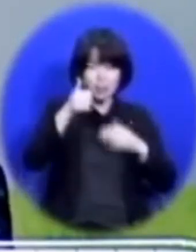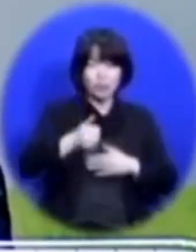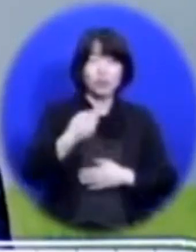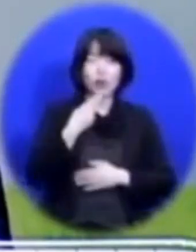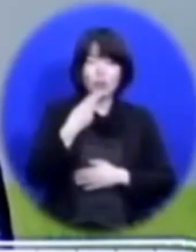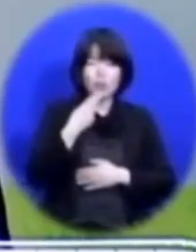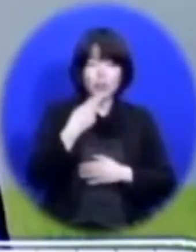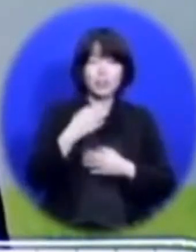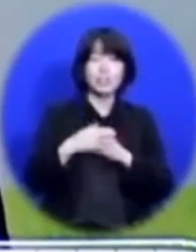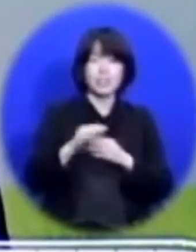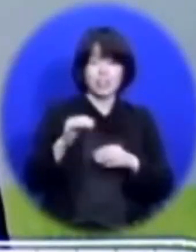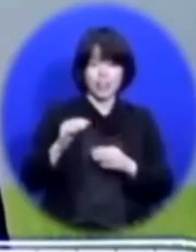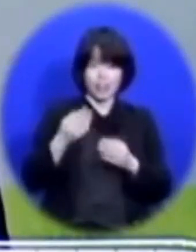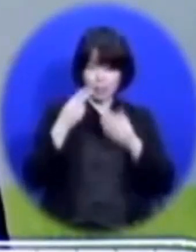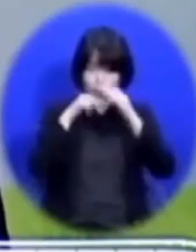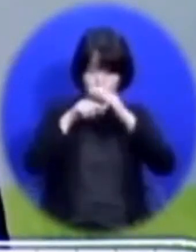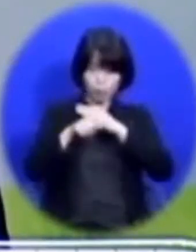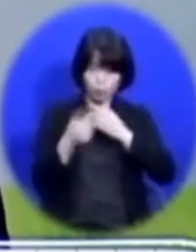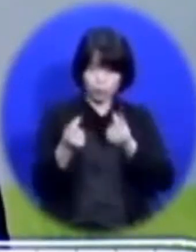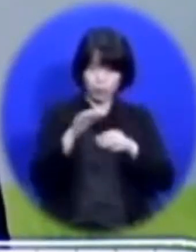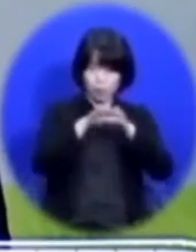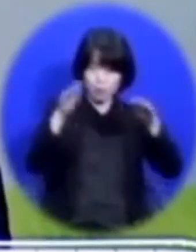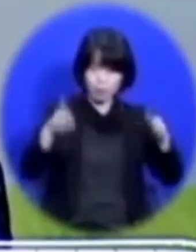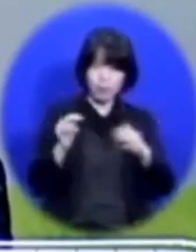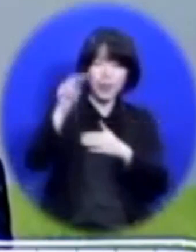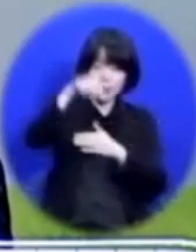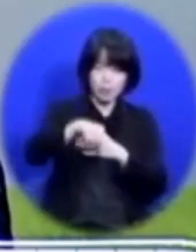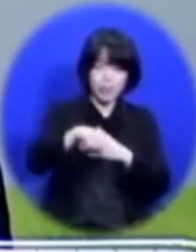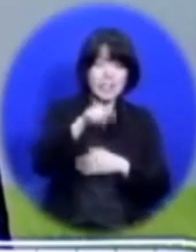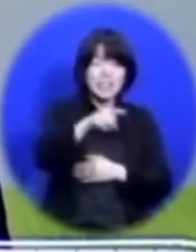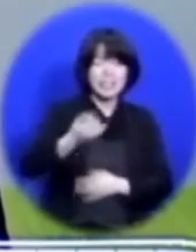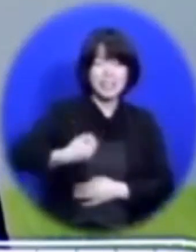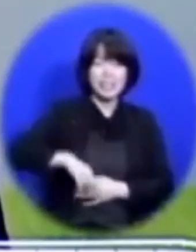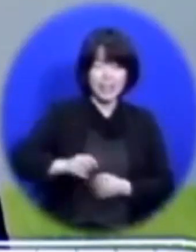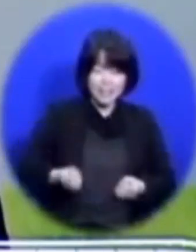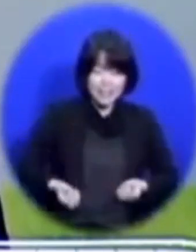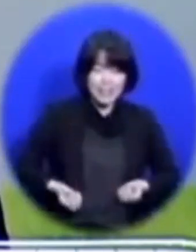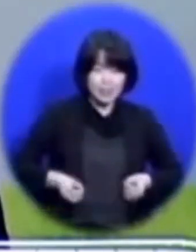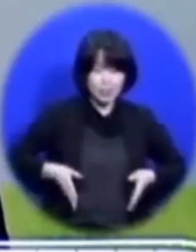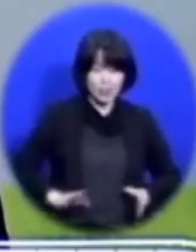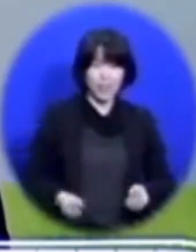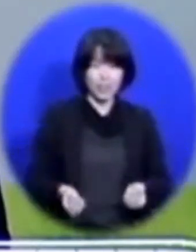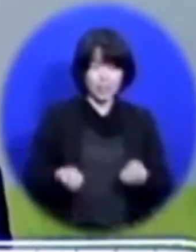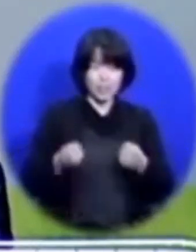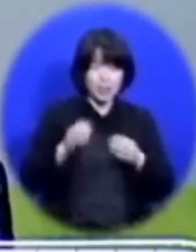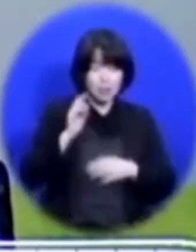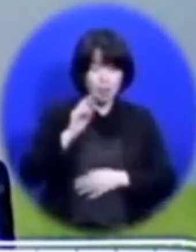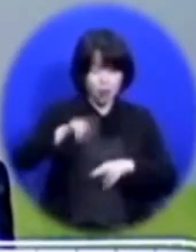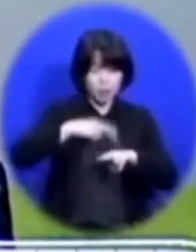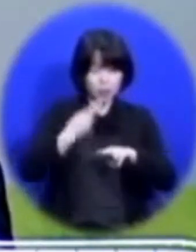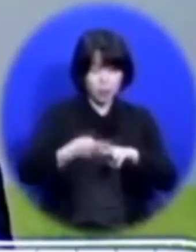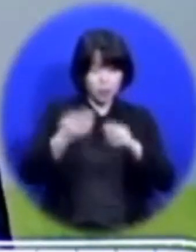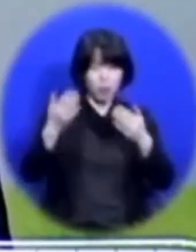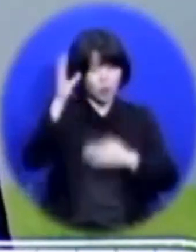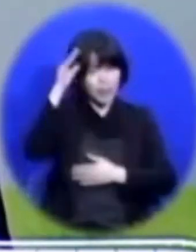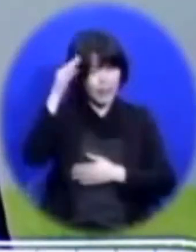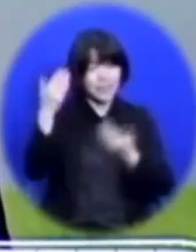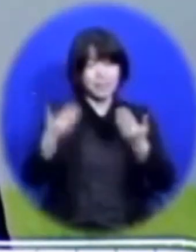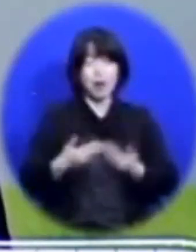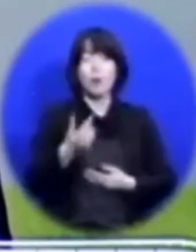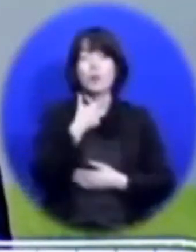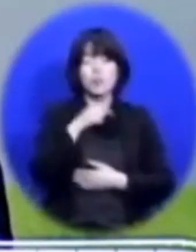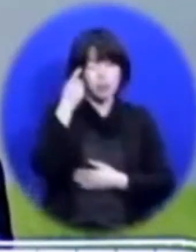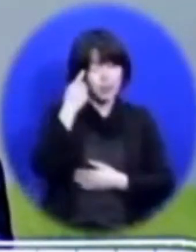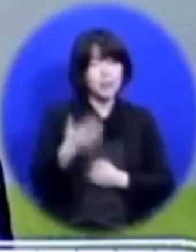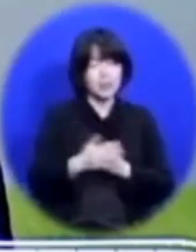없는집의담을넘어들어갔죠."딸아이가 생일선물로강아지를갖고싶다고해서, 어젯밤헤어진후에 강아지